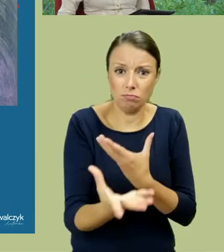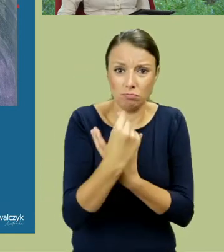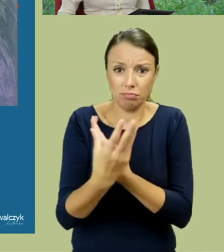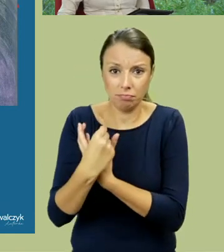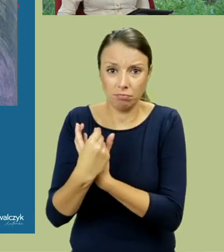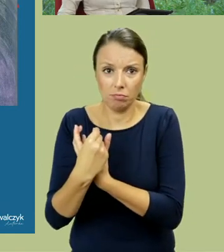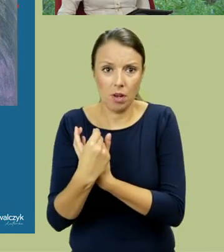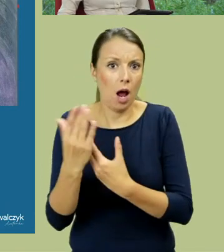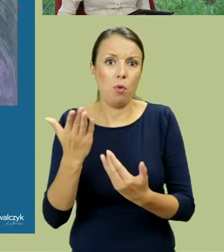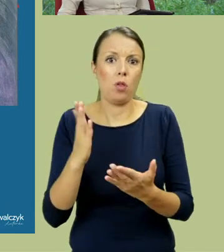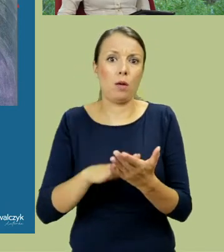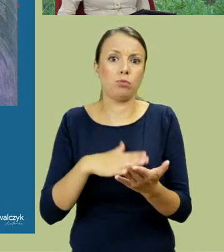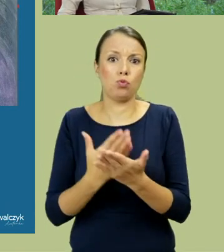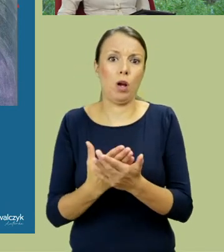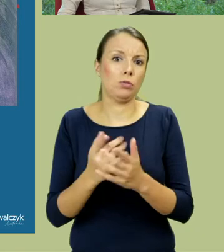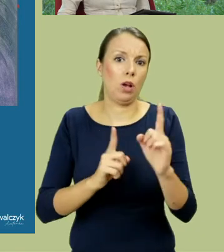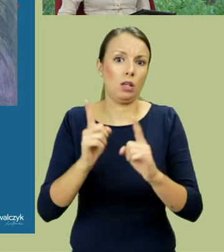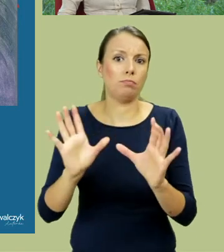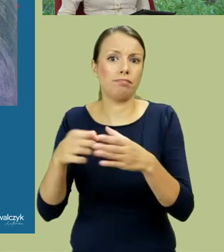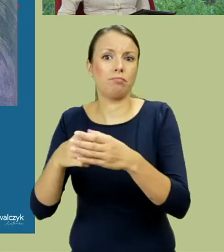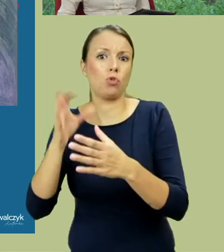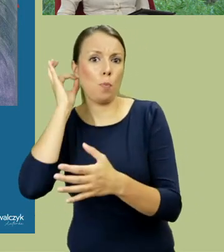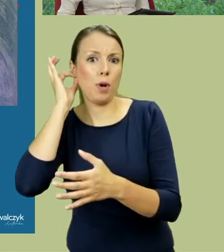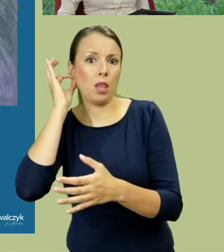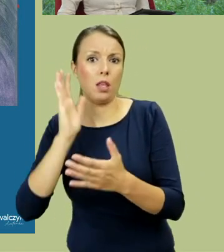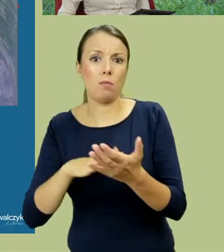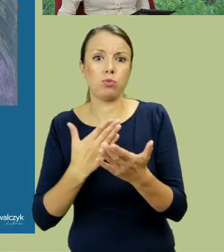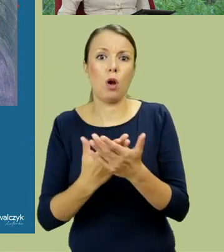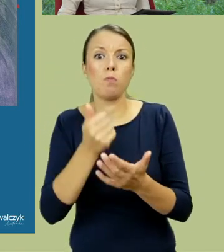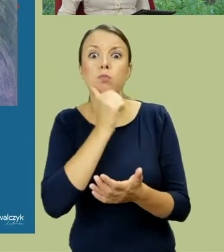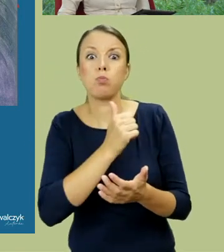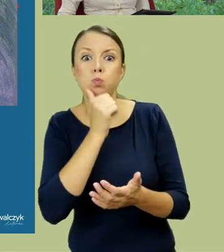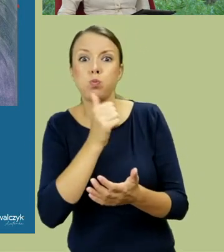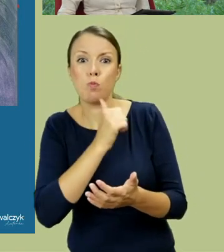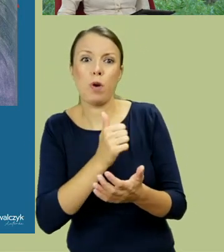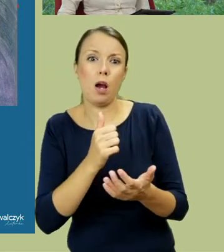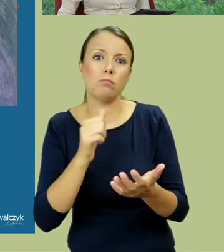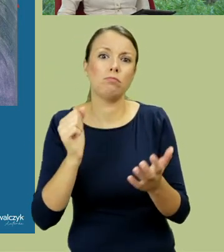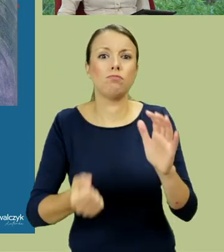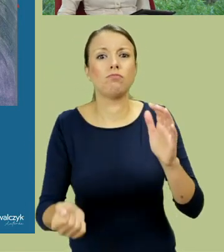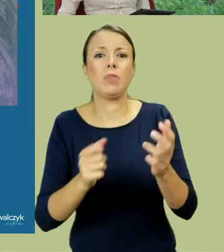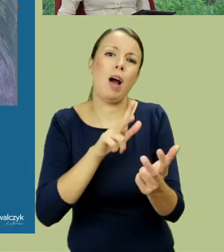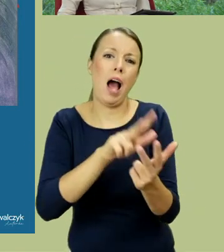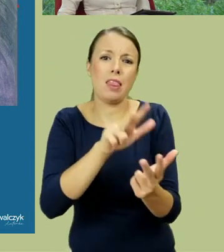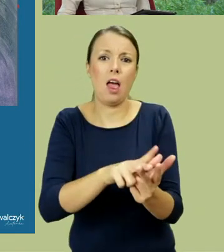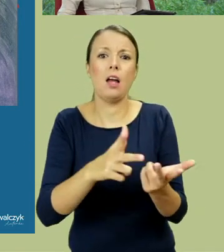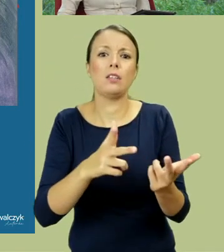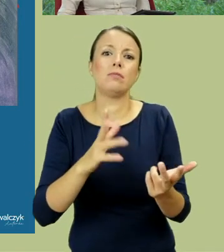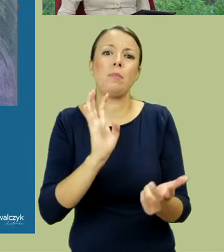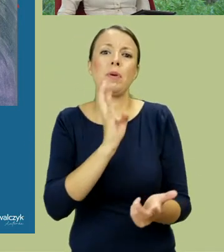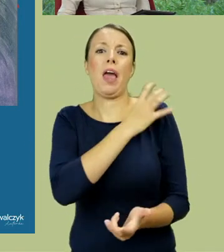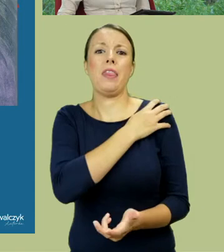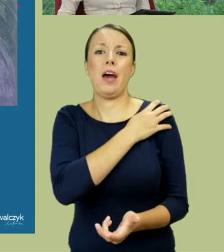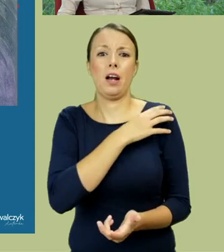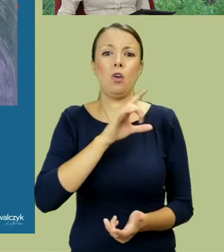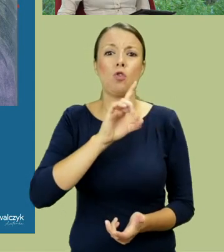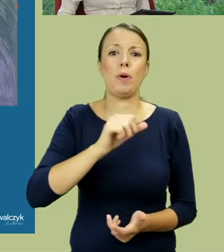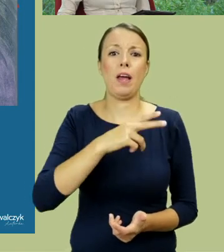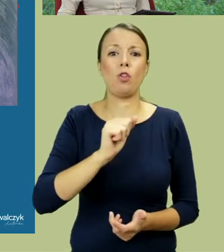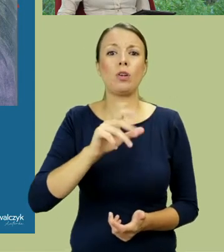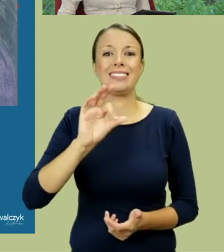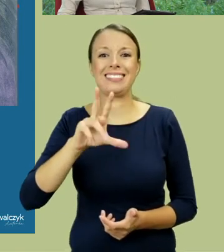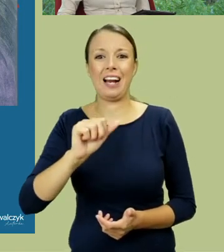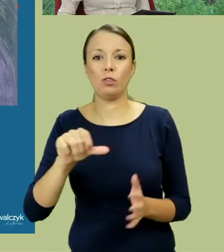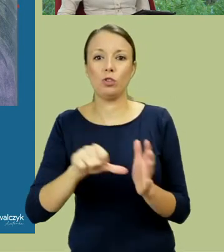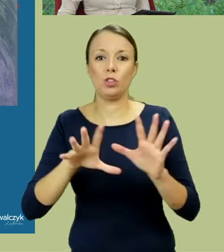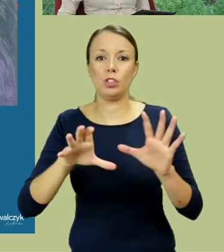stały. Słynny zamach, właściwie próba zamachu na generała gubernatora Scałona w 1906